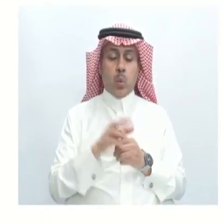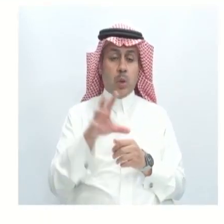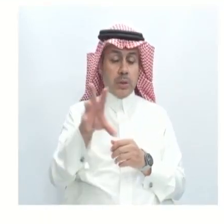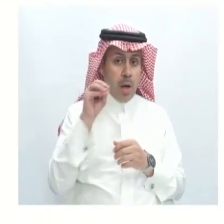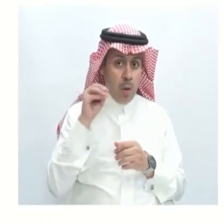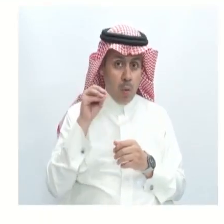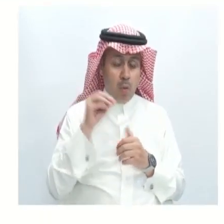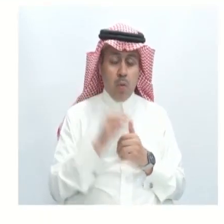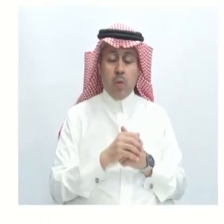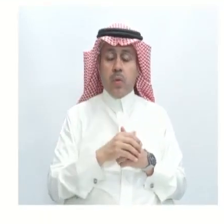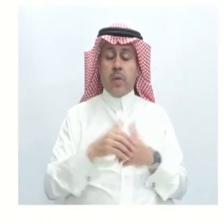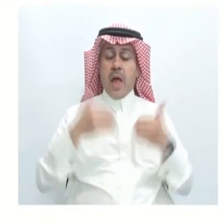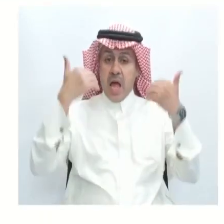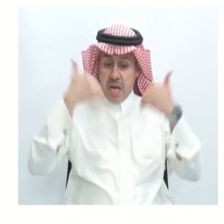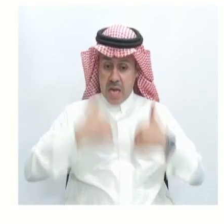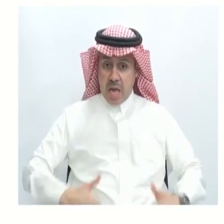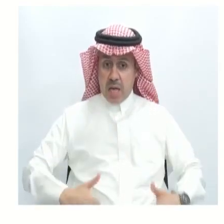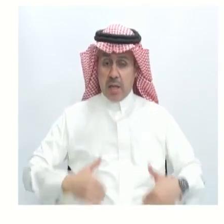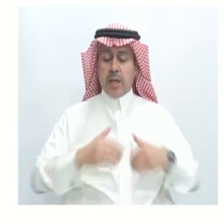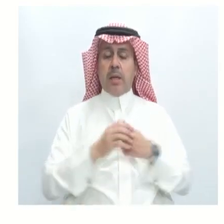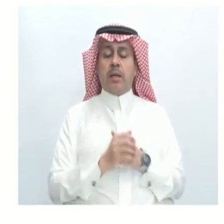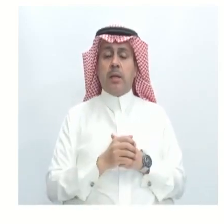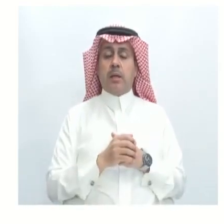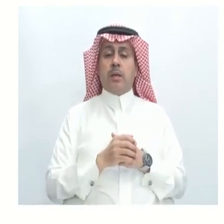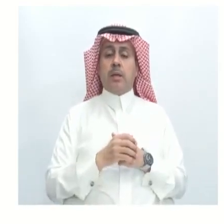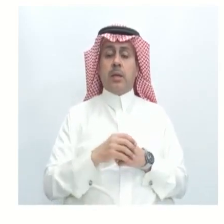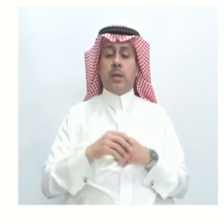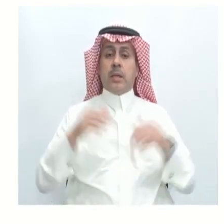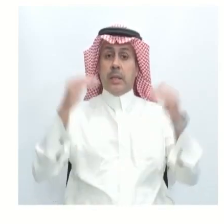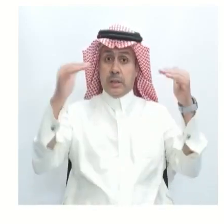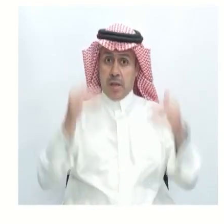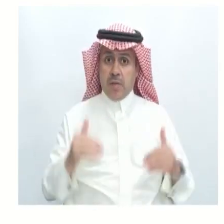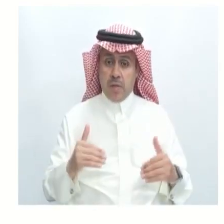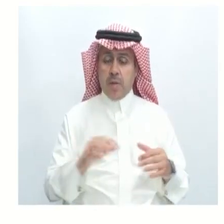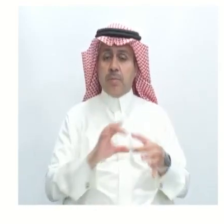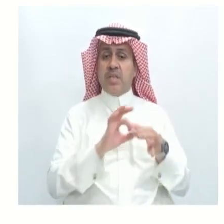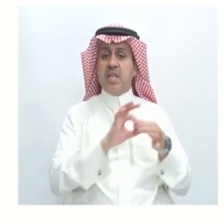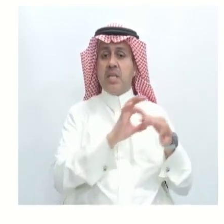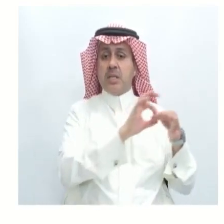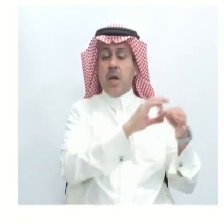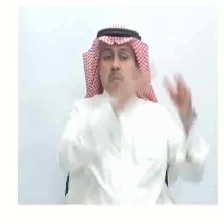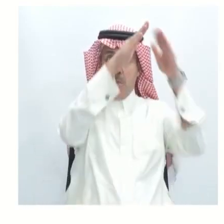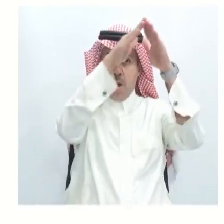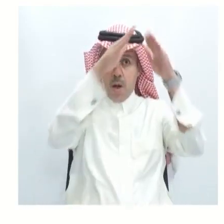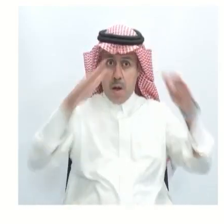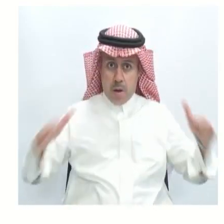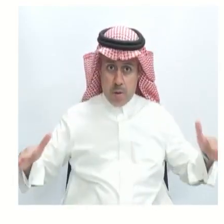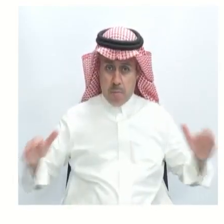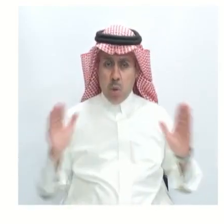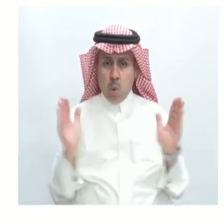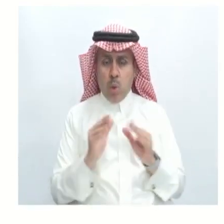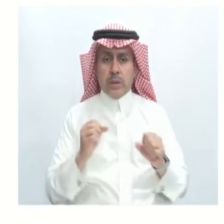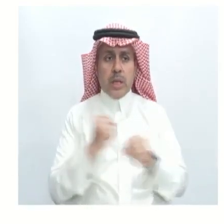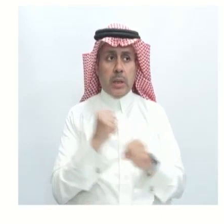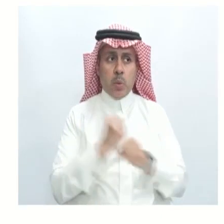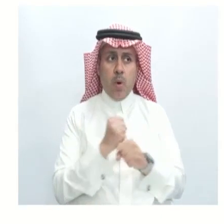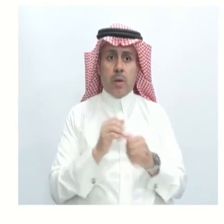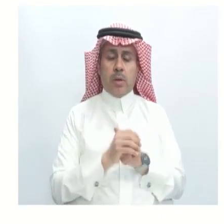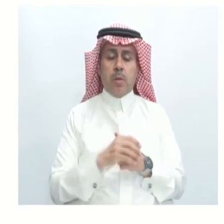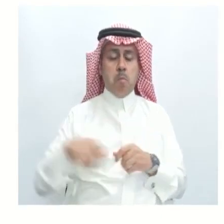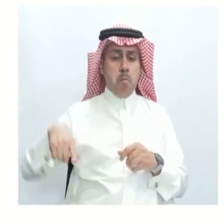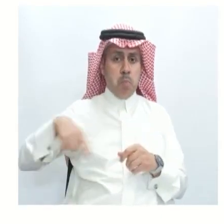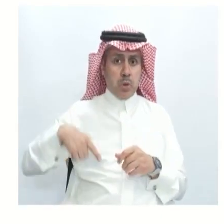الهياكل التنظيميه تسلسلا هرميا يحدد من خلاله الادوار والمسؤوليات